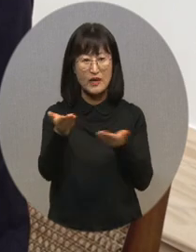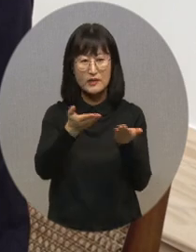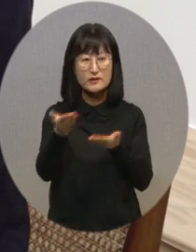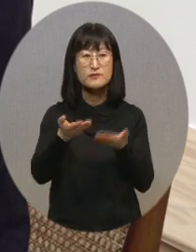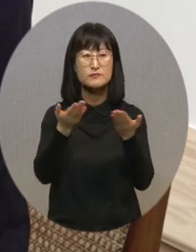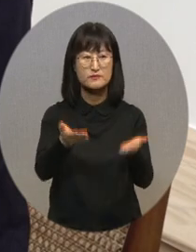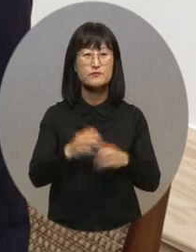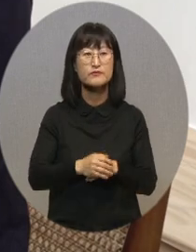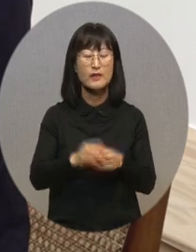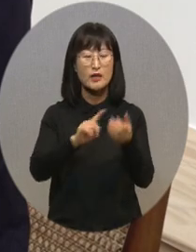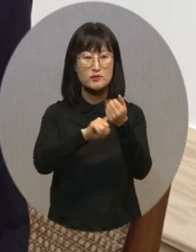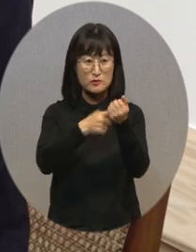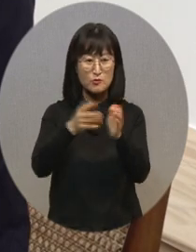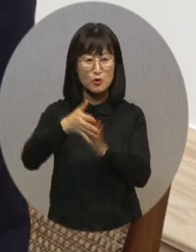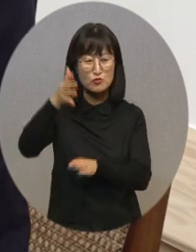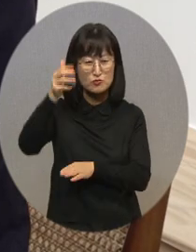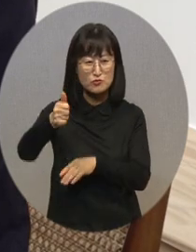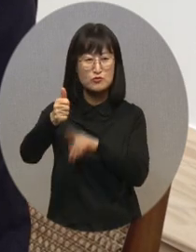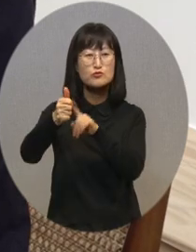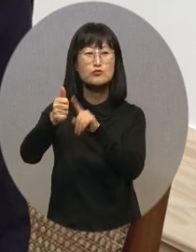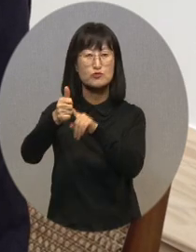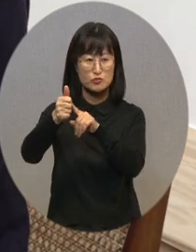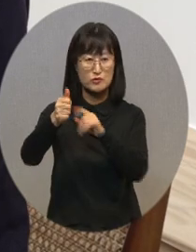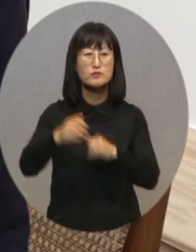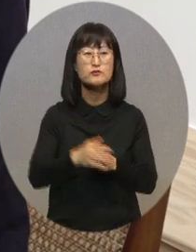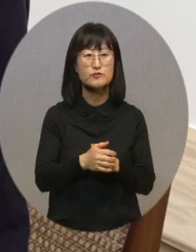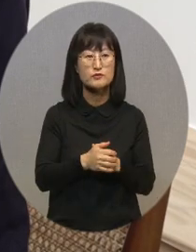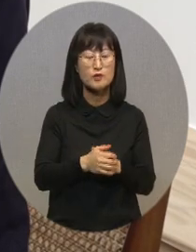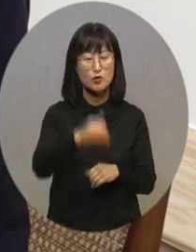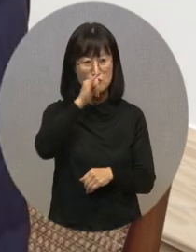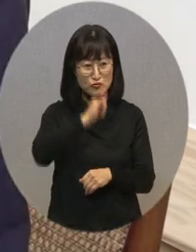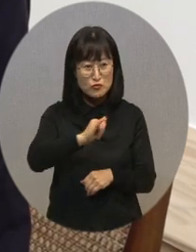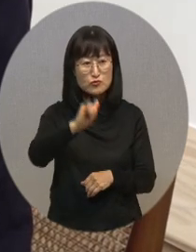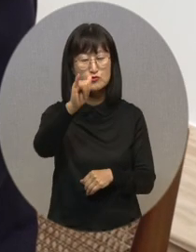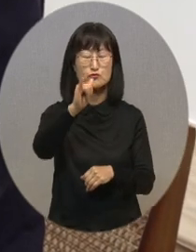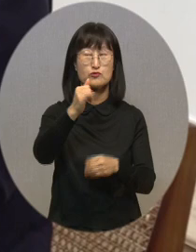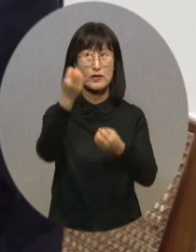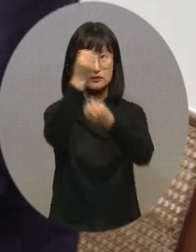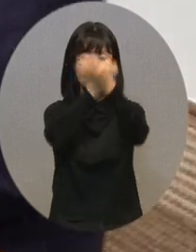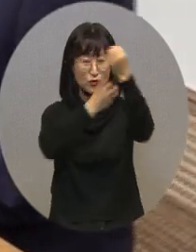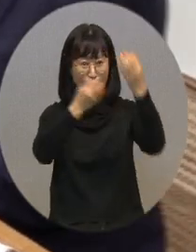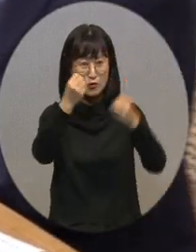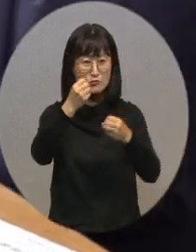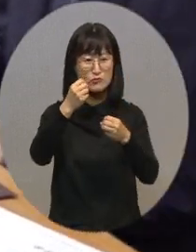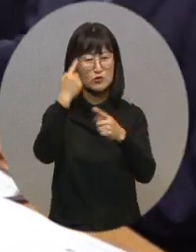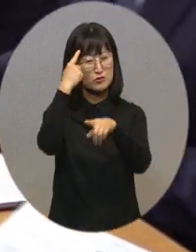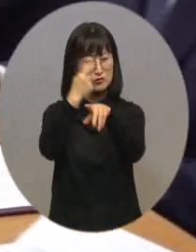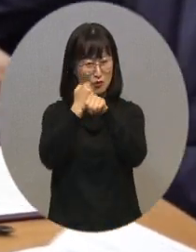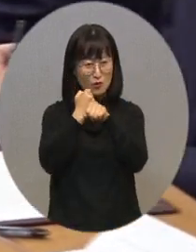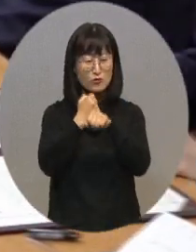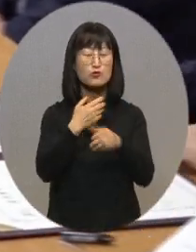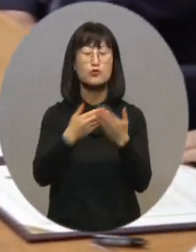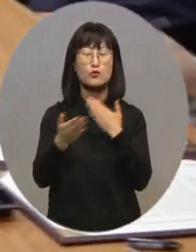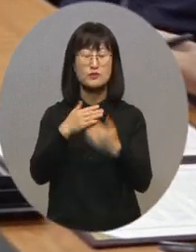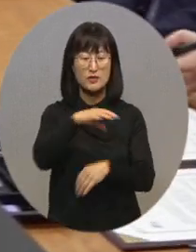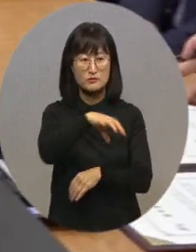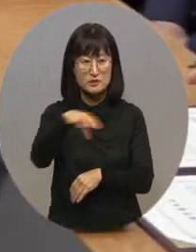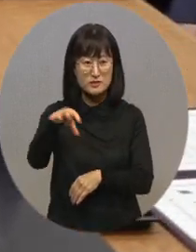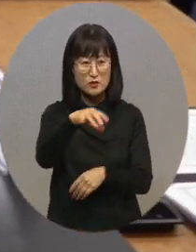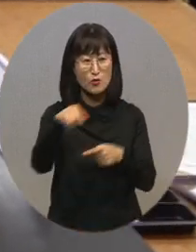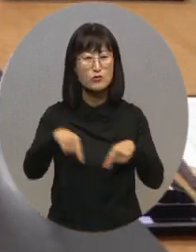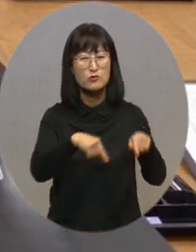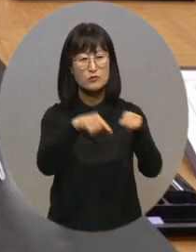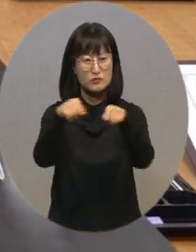이재영 증평군수는 증평자구산 천문대의 우수한 천문 프로그램과 다양한 체험시설을 활용해 도내